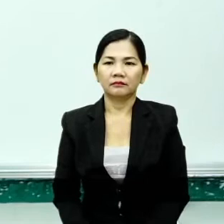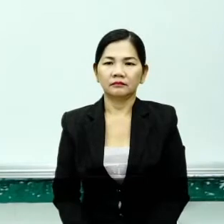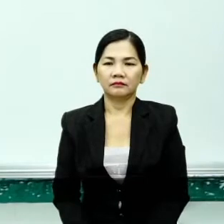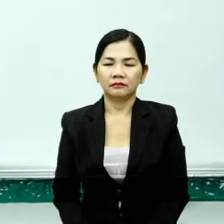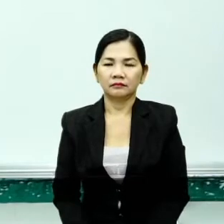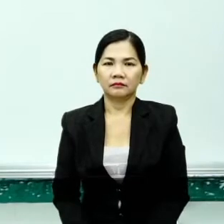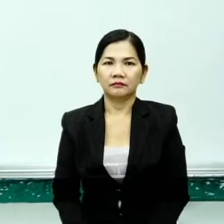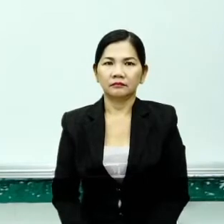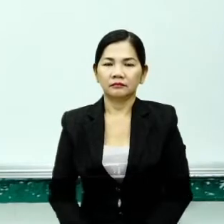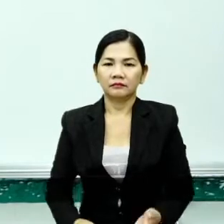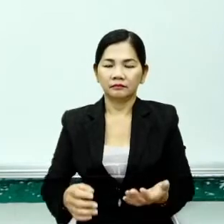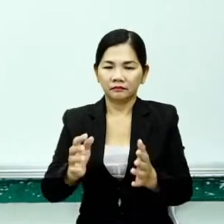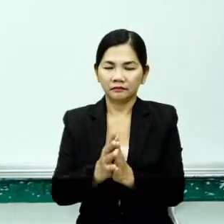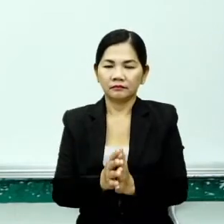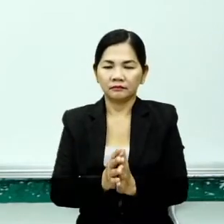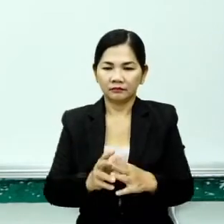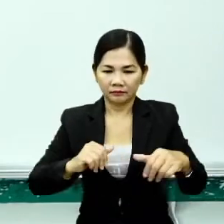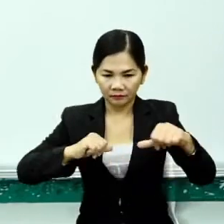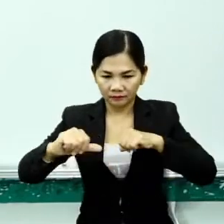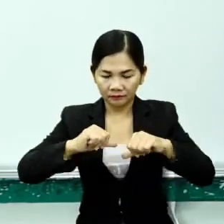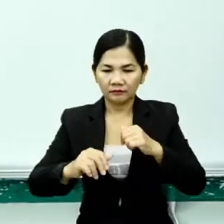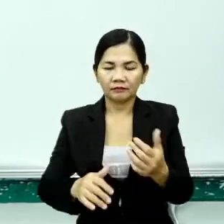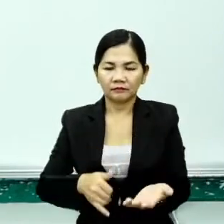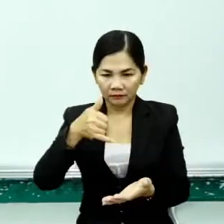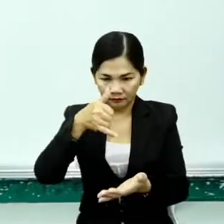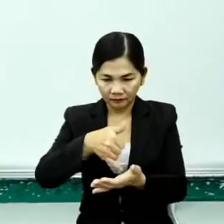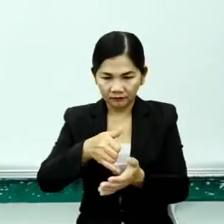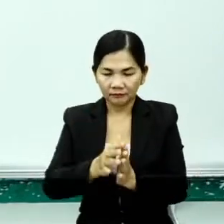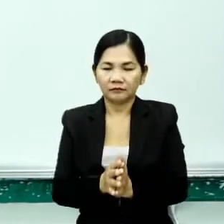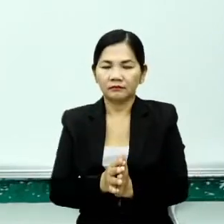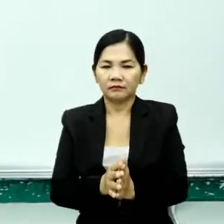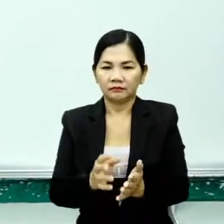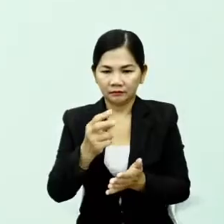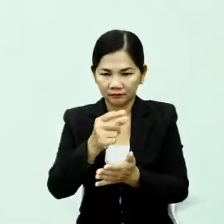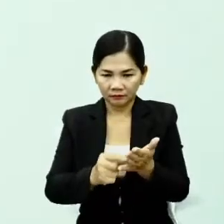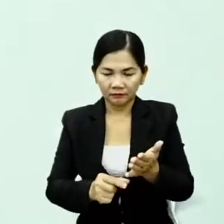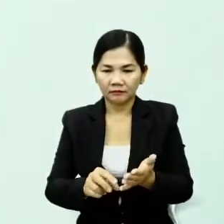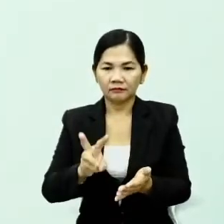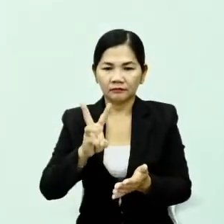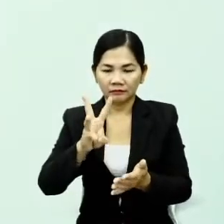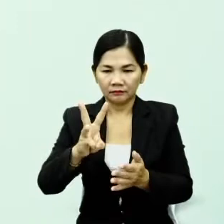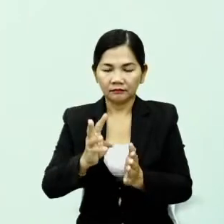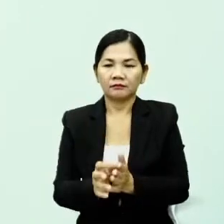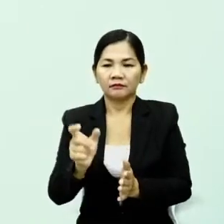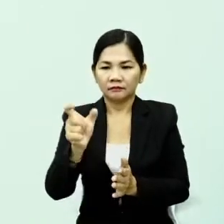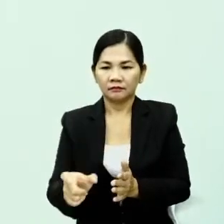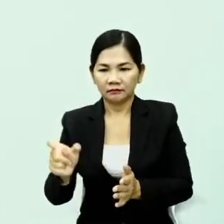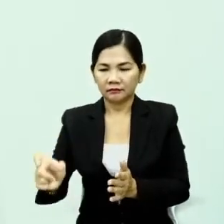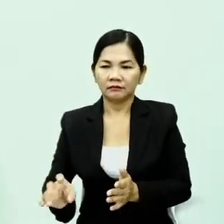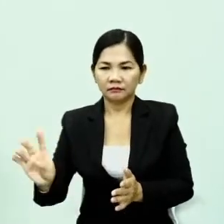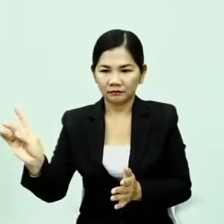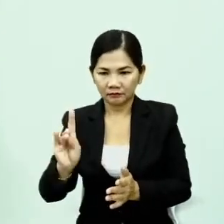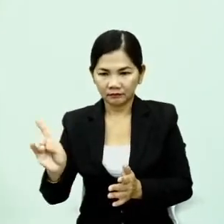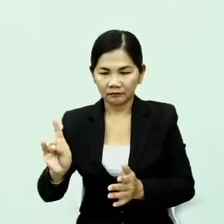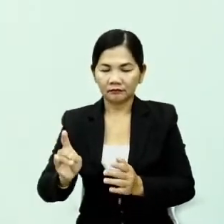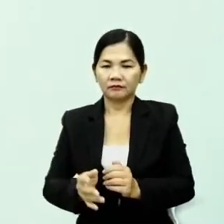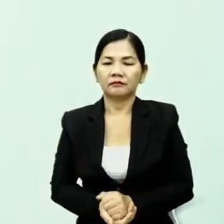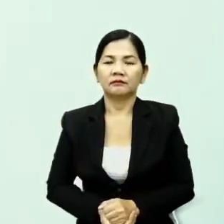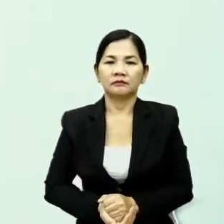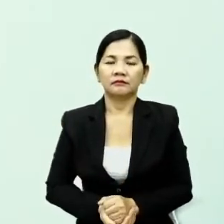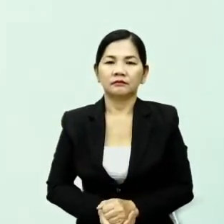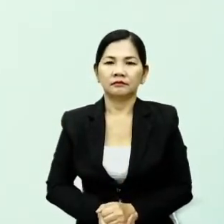chàng chẳng xâm lập mẹ ở một chia và chia xa dân ngày nế chả cứ dân sắc xa nơi chung phục tỷ bấy chả một nố sát nâng rốc hạ